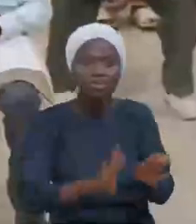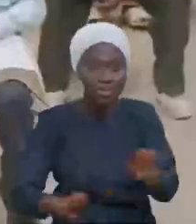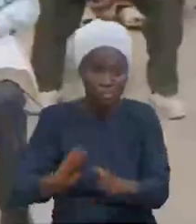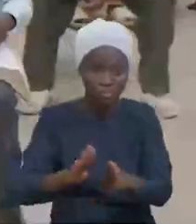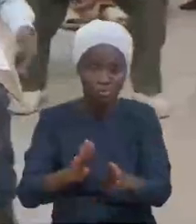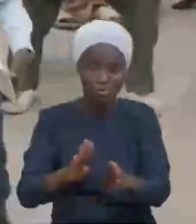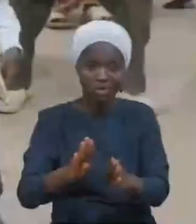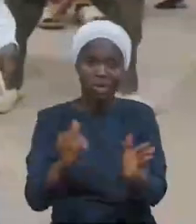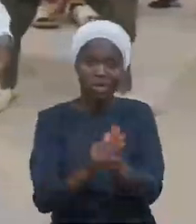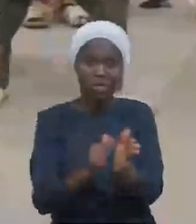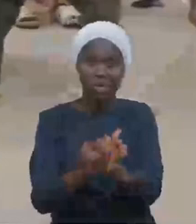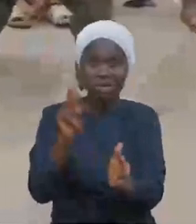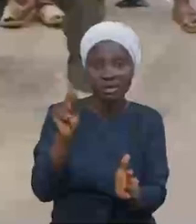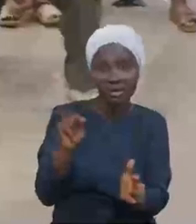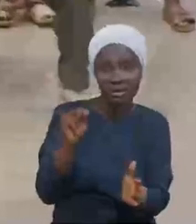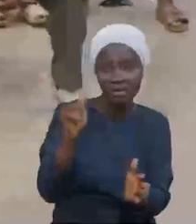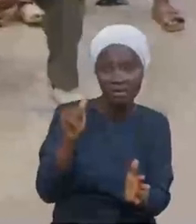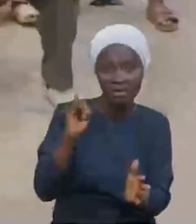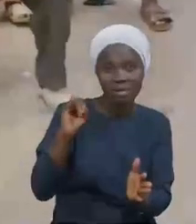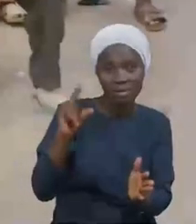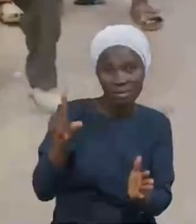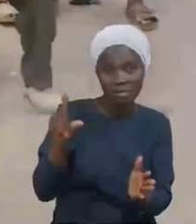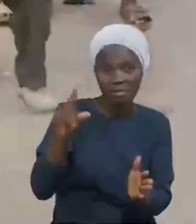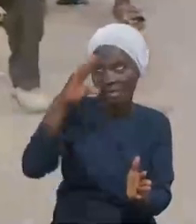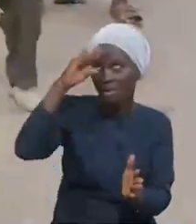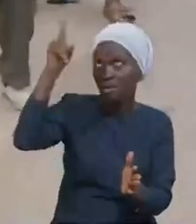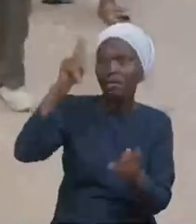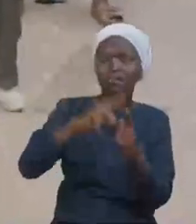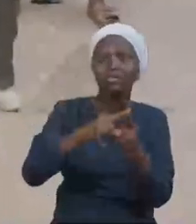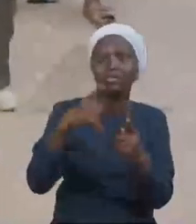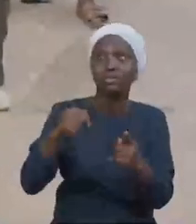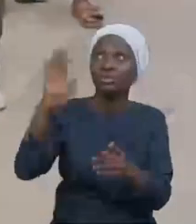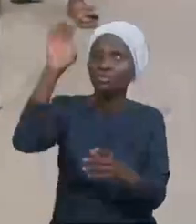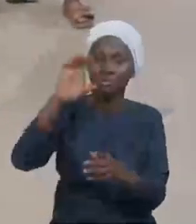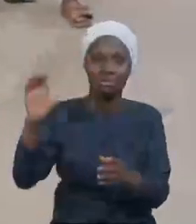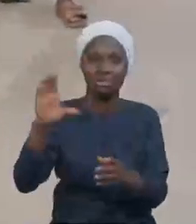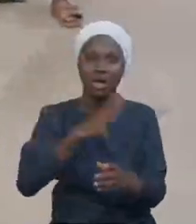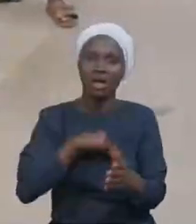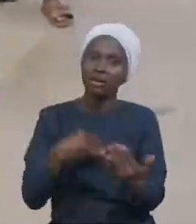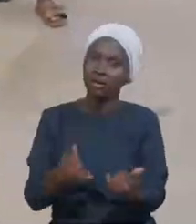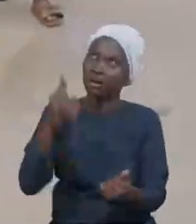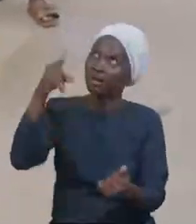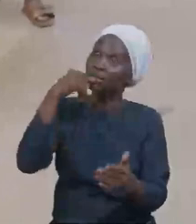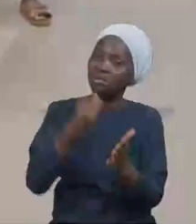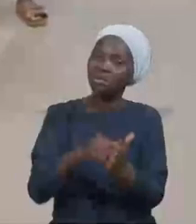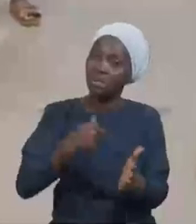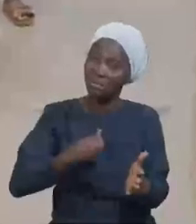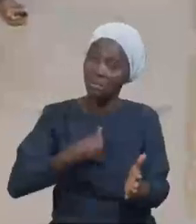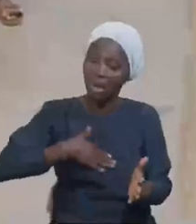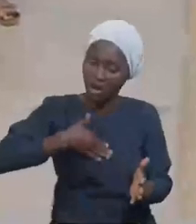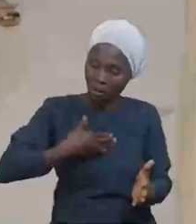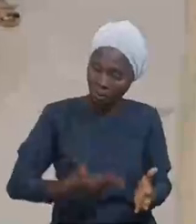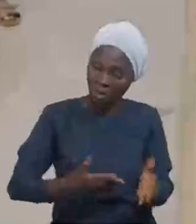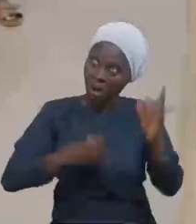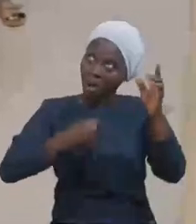croix. Maintenant, il dit, je suis prêt à te pardonner. Je suis prêt à mépriser les mauvaises choses que tu as